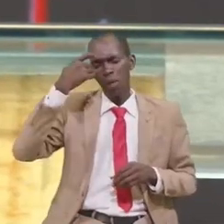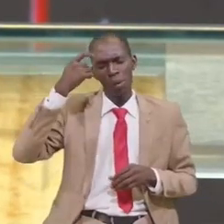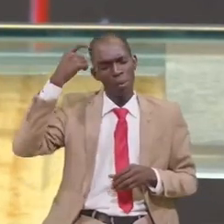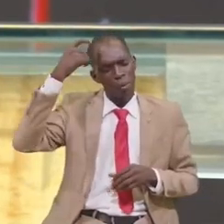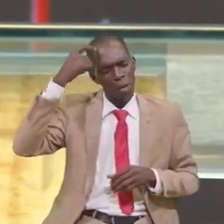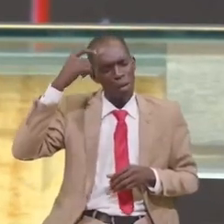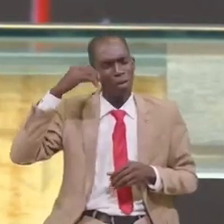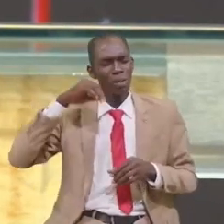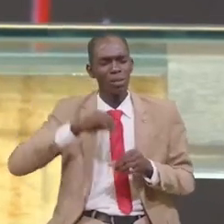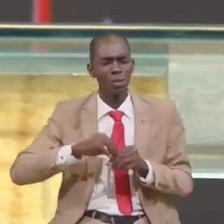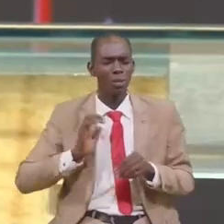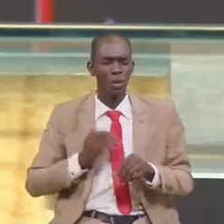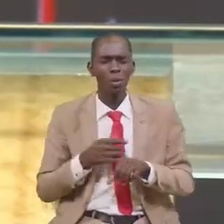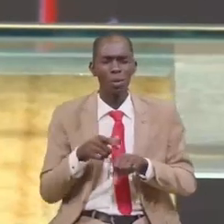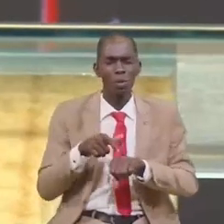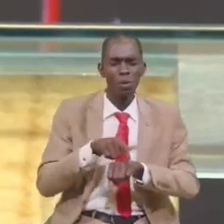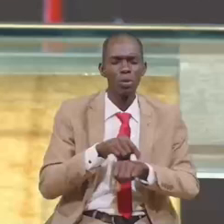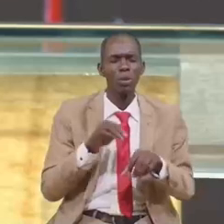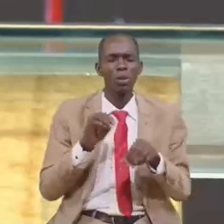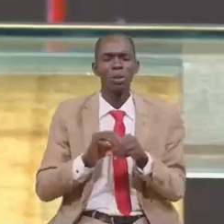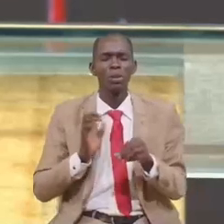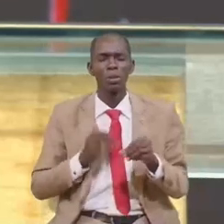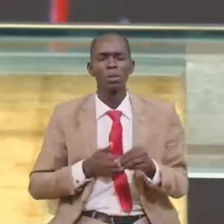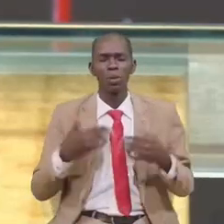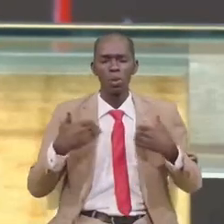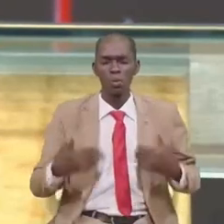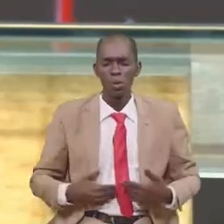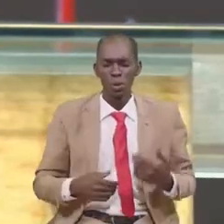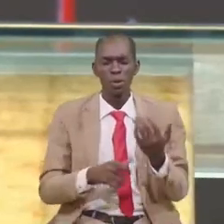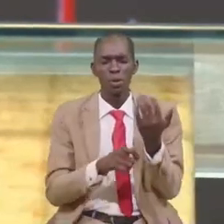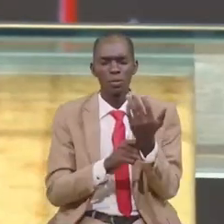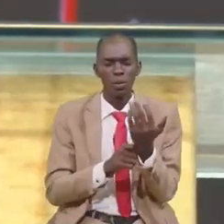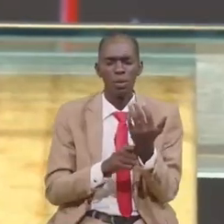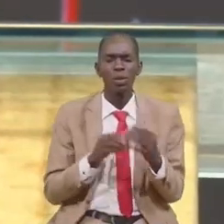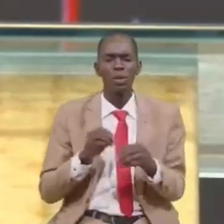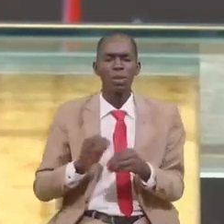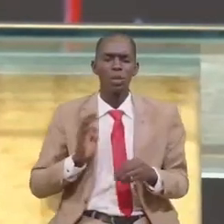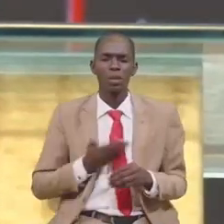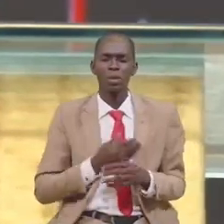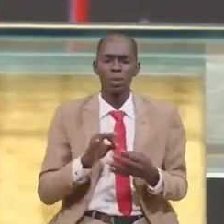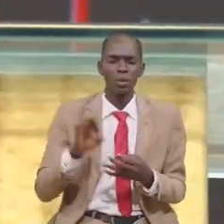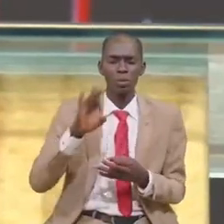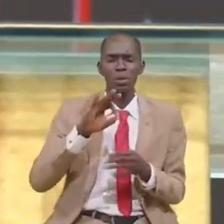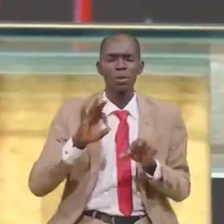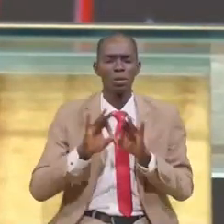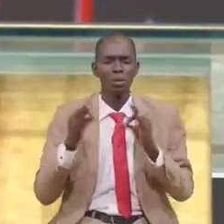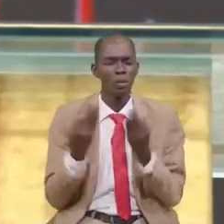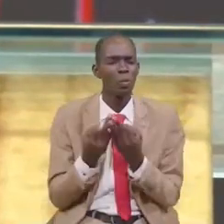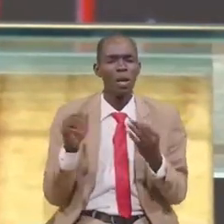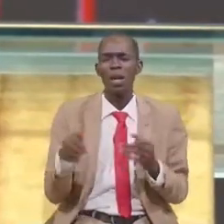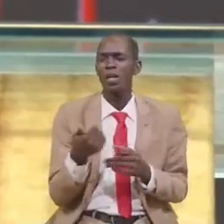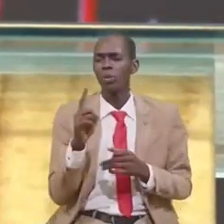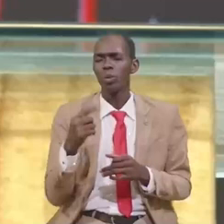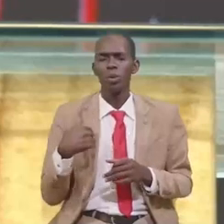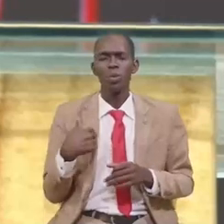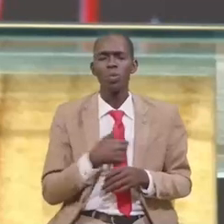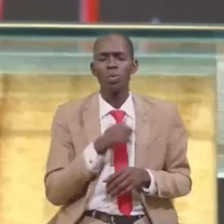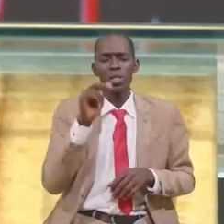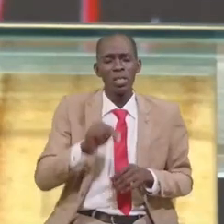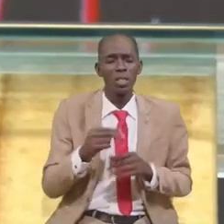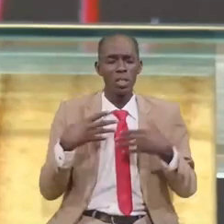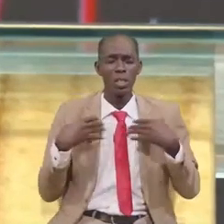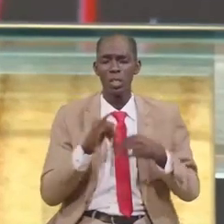notre chair, dans nos muscles, dans nos os, dans notre esprit, dans nos familles, où que nous ayons,